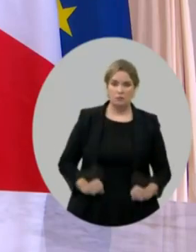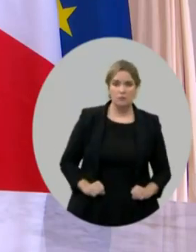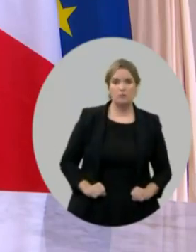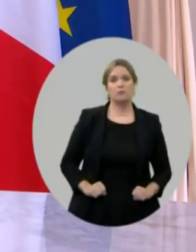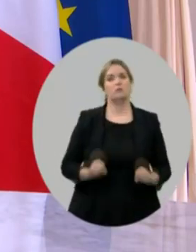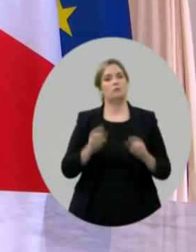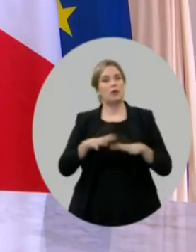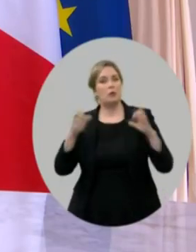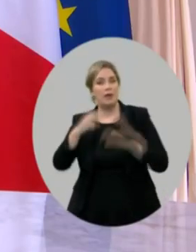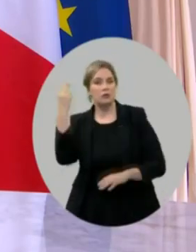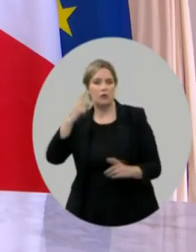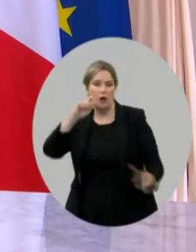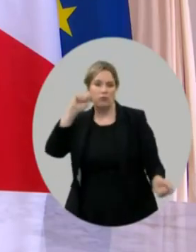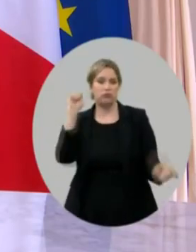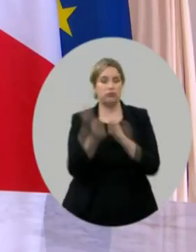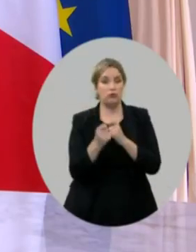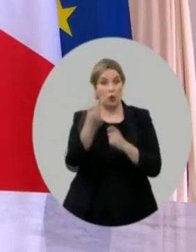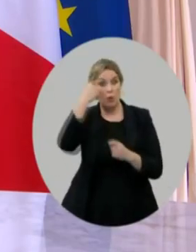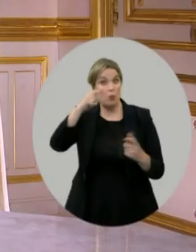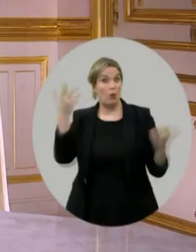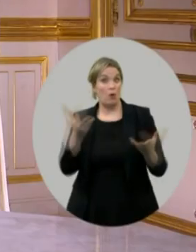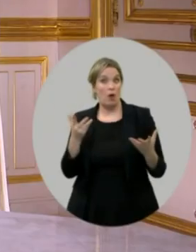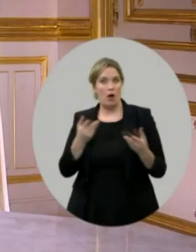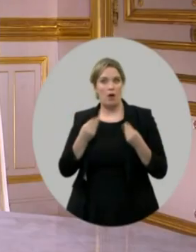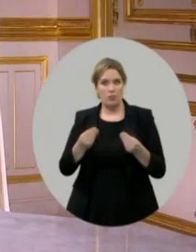pour mettre en œuvre ces engagements.